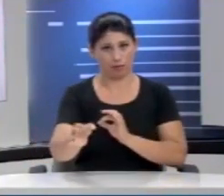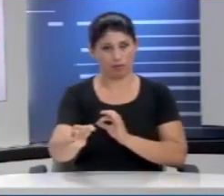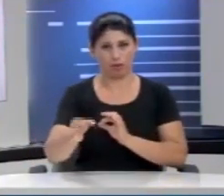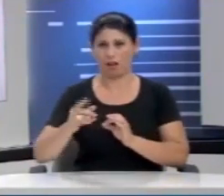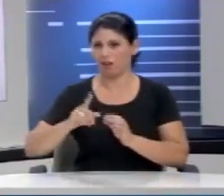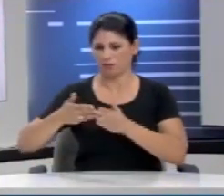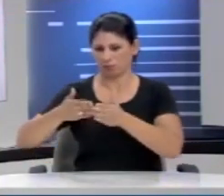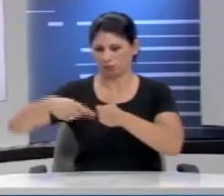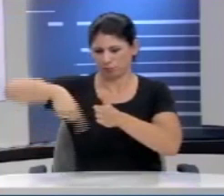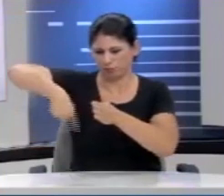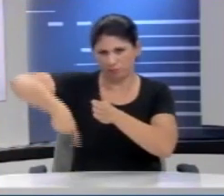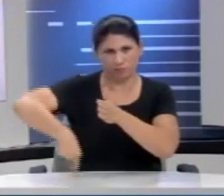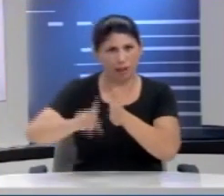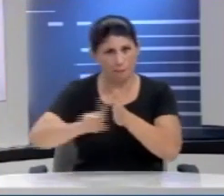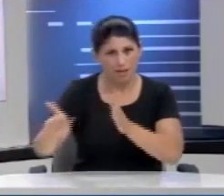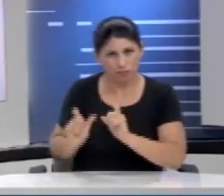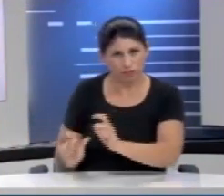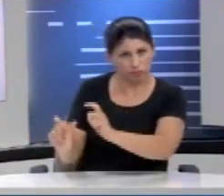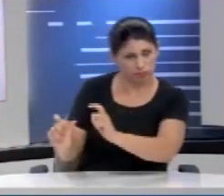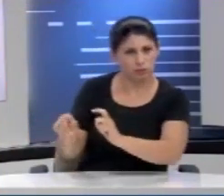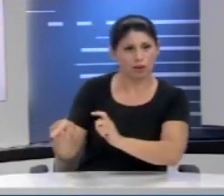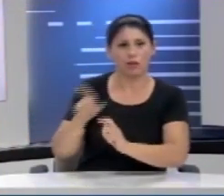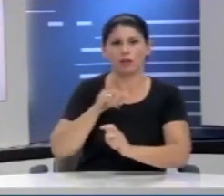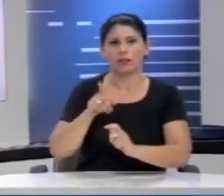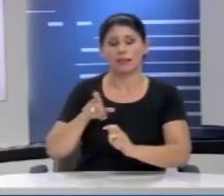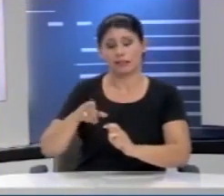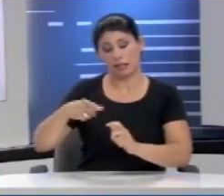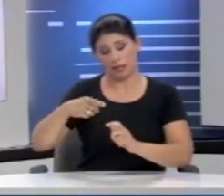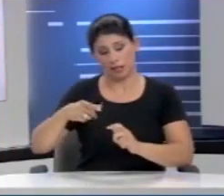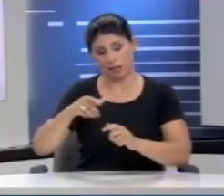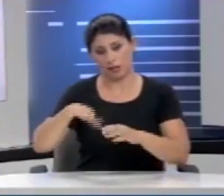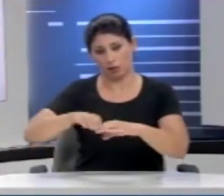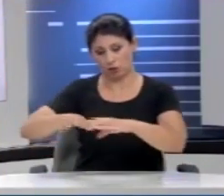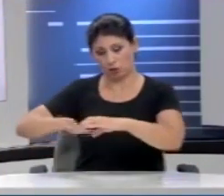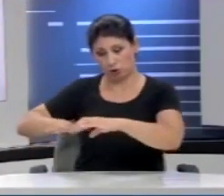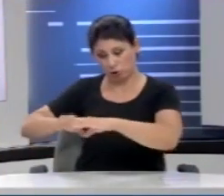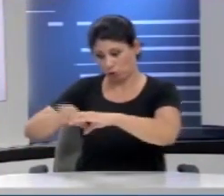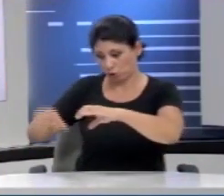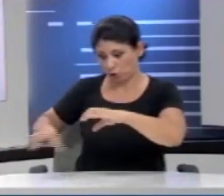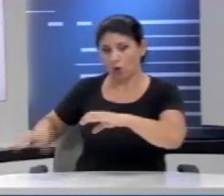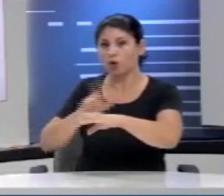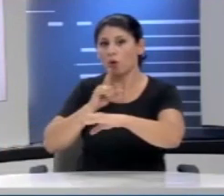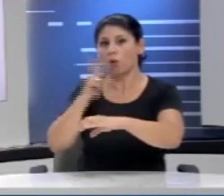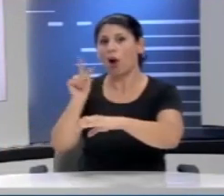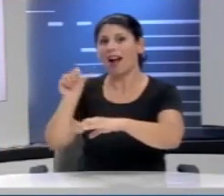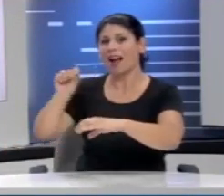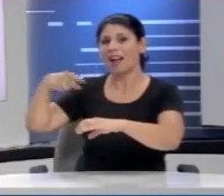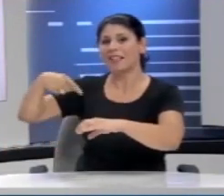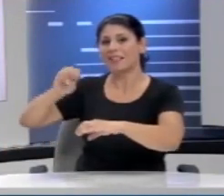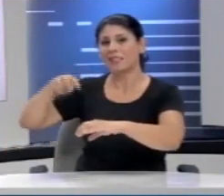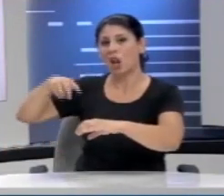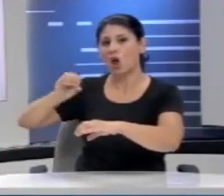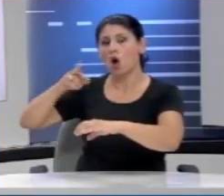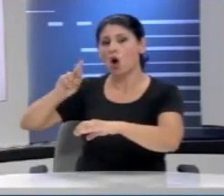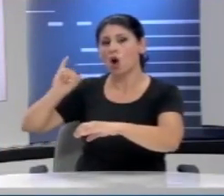ελληνικές ευθύνες θαλάσσιες ζώνες όπως το Καστελόριζο, συνεχίστηκε ο διάλογος για τα μέτρα